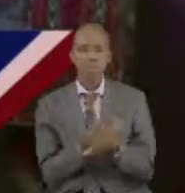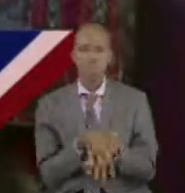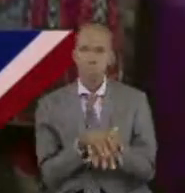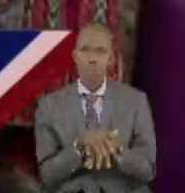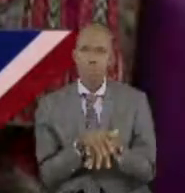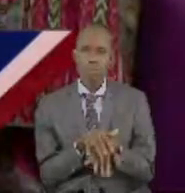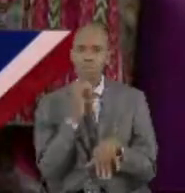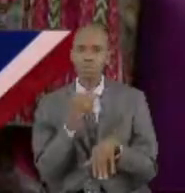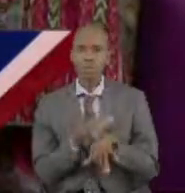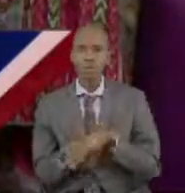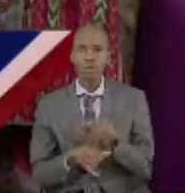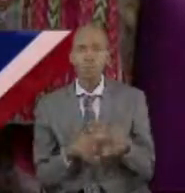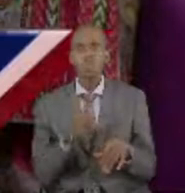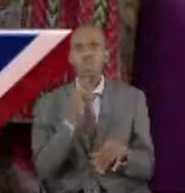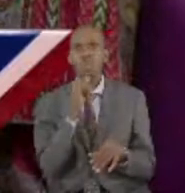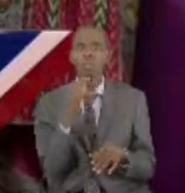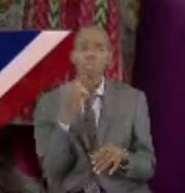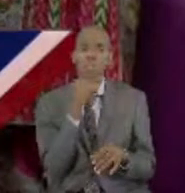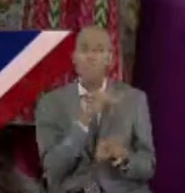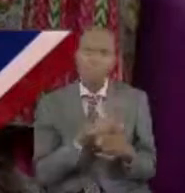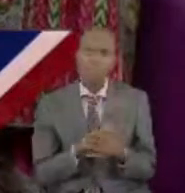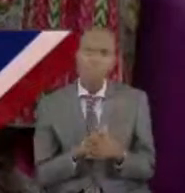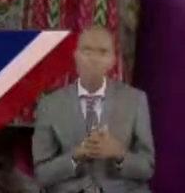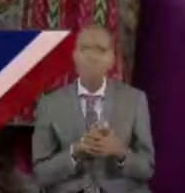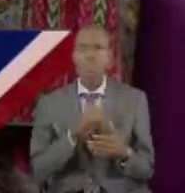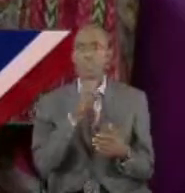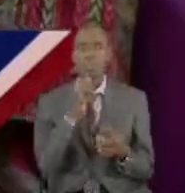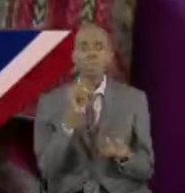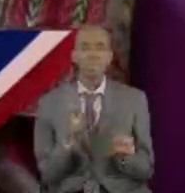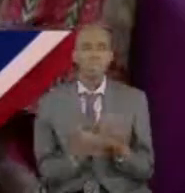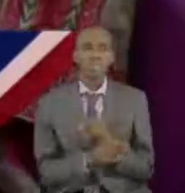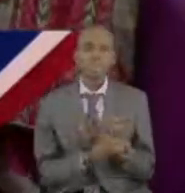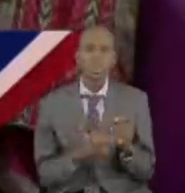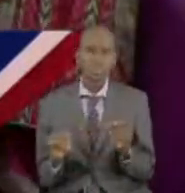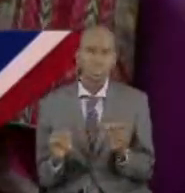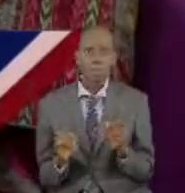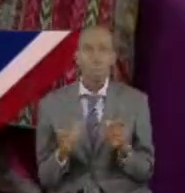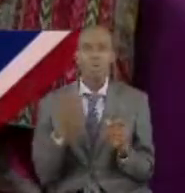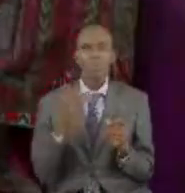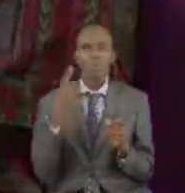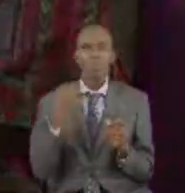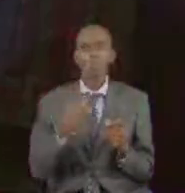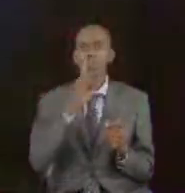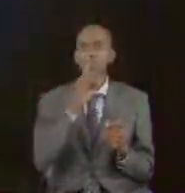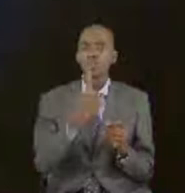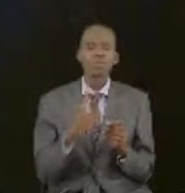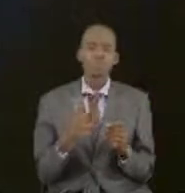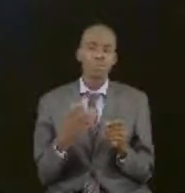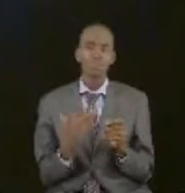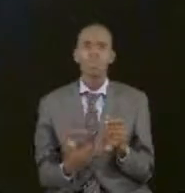non la déception énorme mensonge tu veux que la vérité soit au fond du coeur tu veux le changement dans le